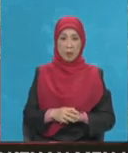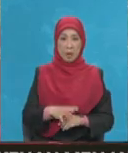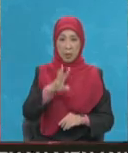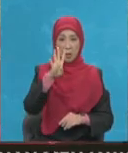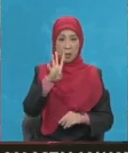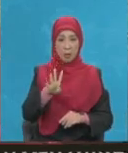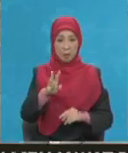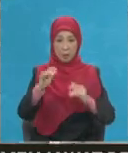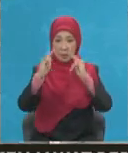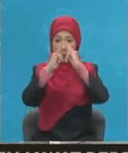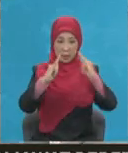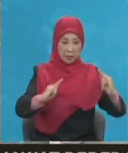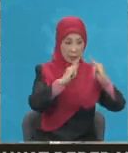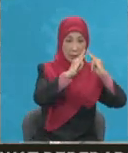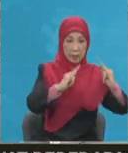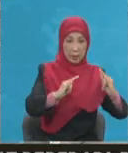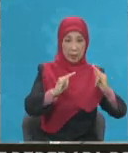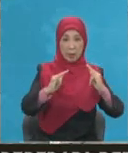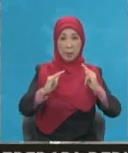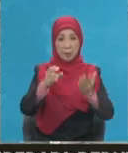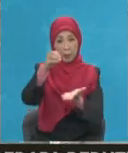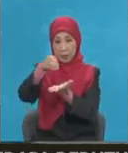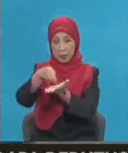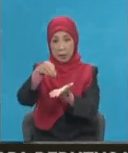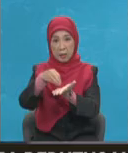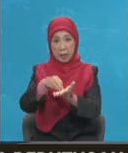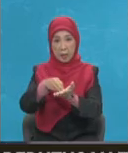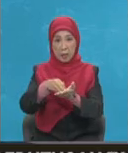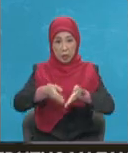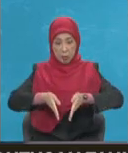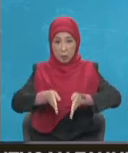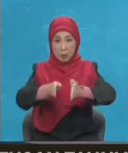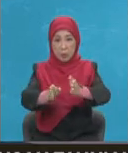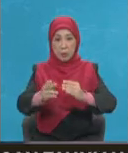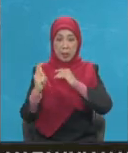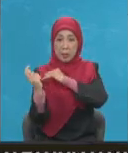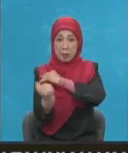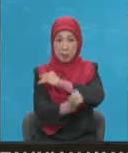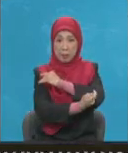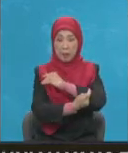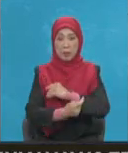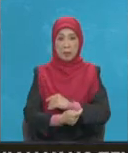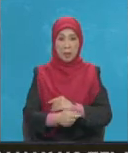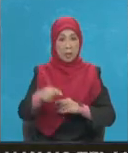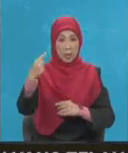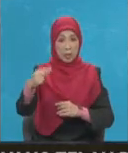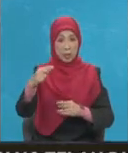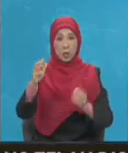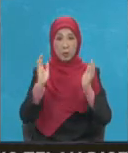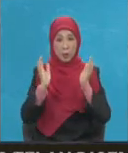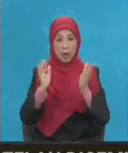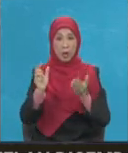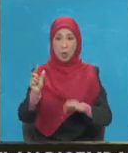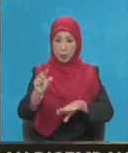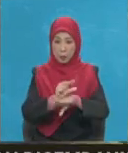Empat buah kem ditempatkan di beberapa lokasi menuju ke Taman Haji Semuda Omar Ali Saifuddin. Kali ini, Green Brunei menggunakan cawan